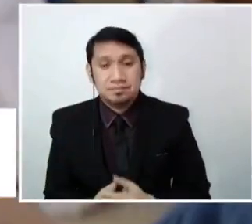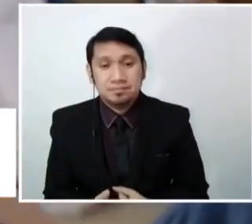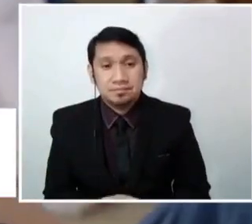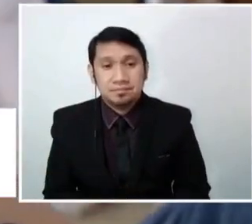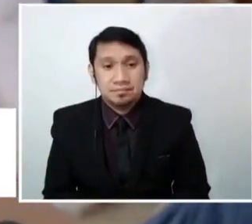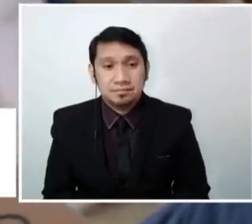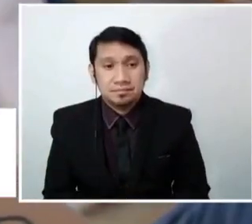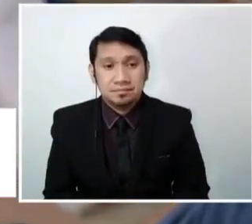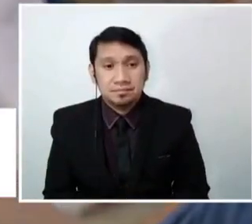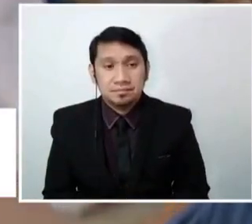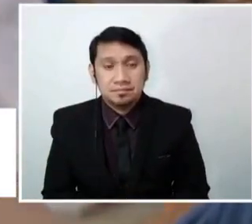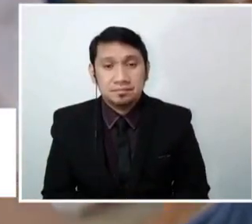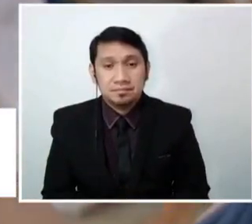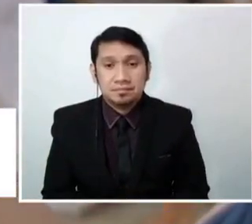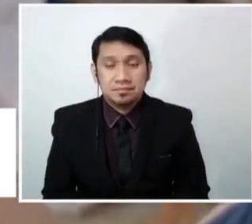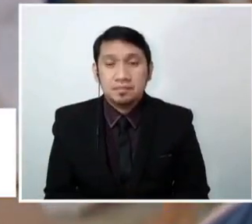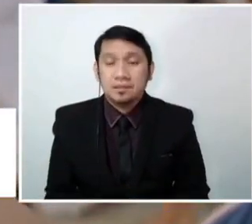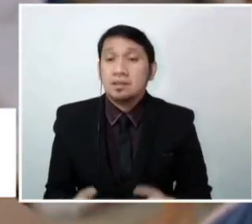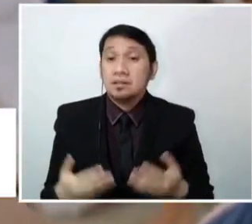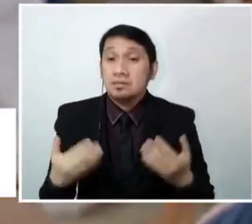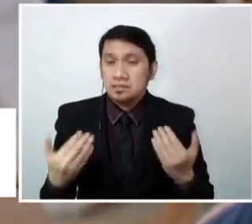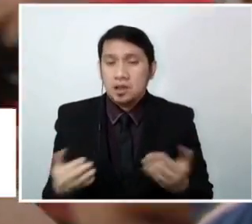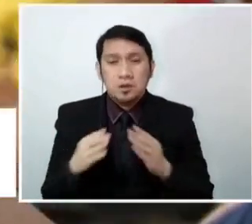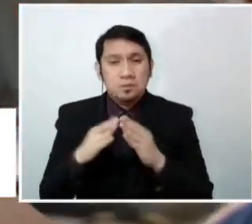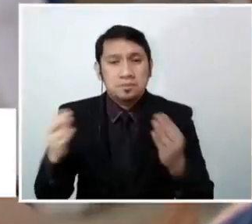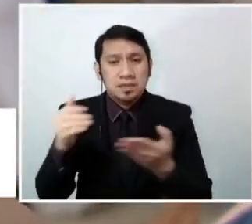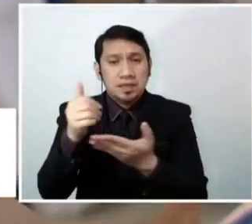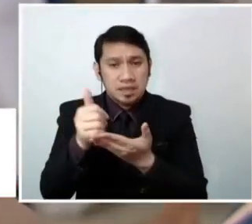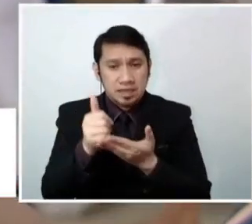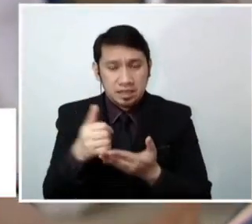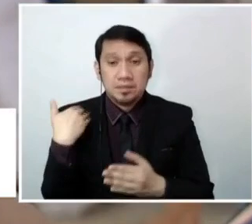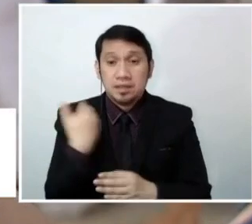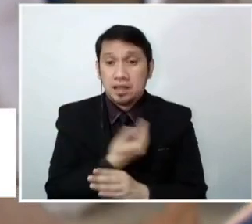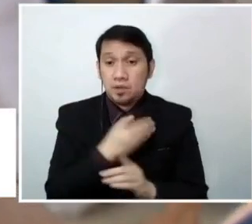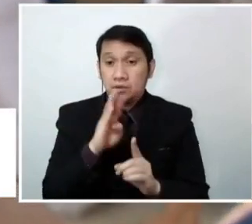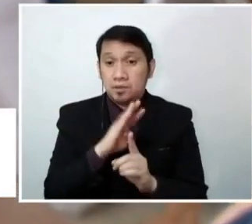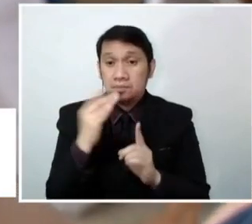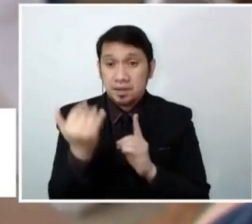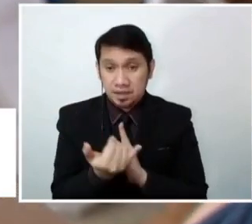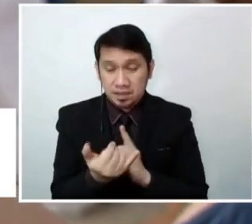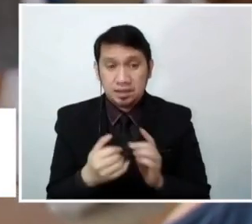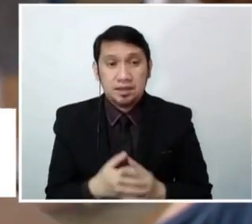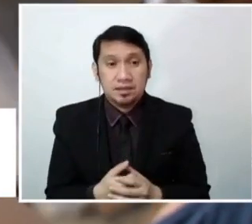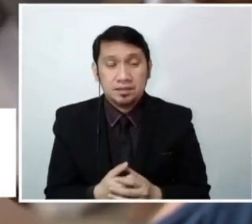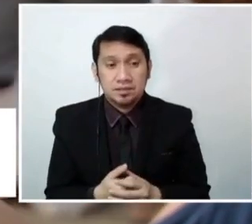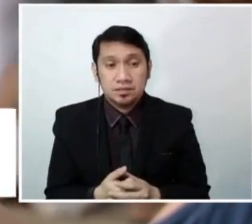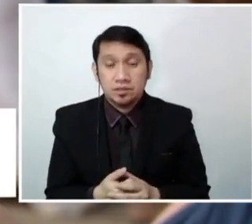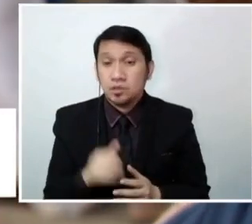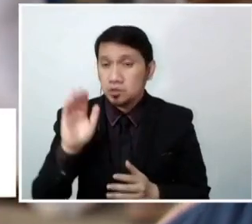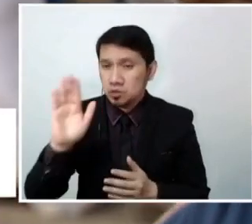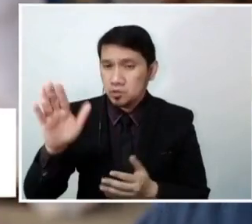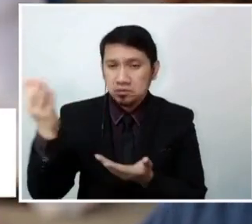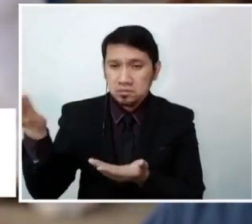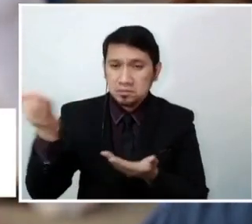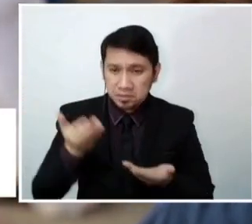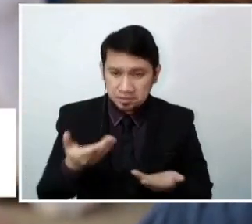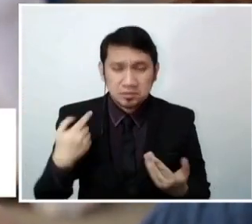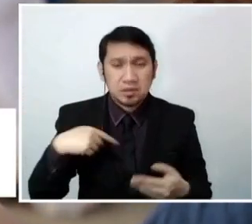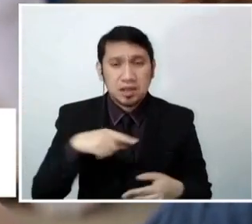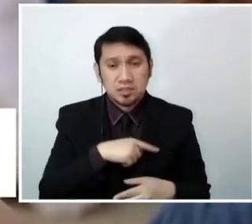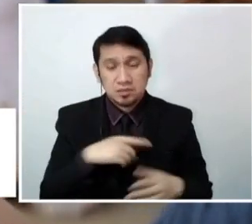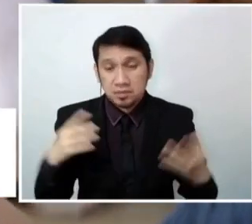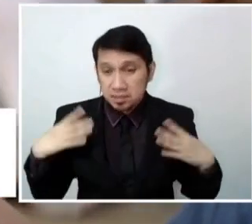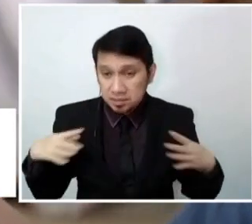Sur. Malaking tulong sa aking barangay ang mga dala niyo ma'am na mga damit o